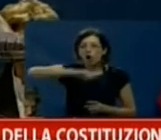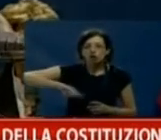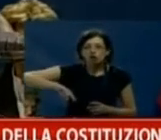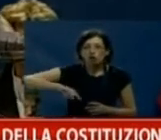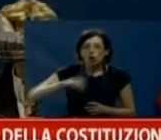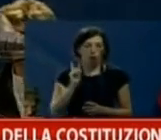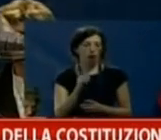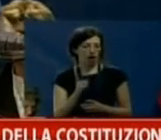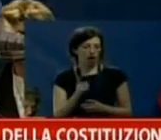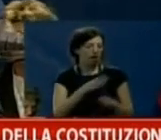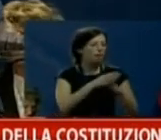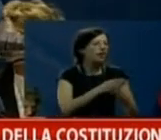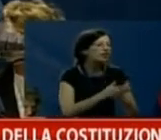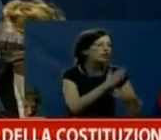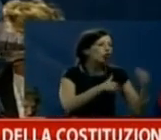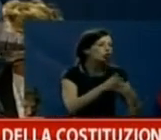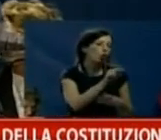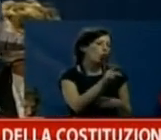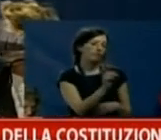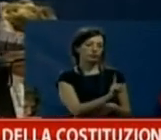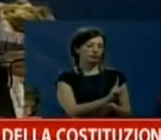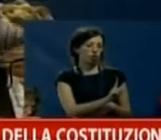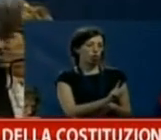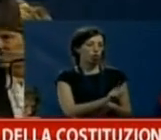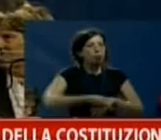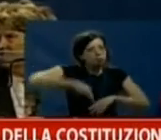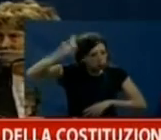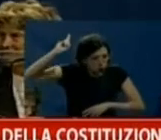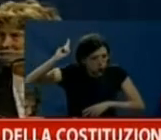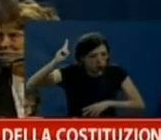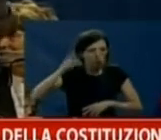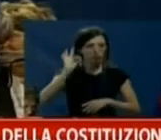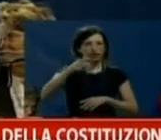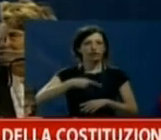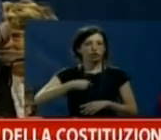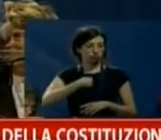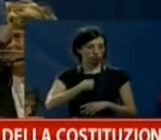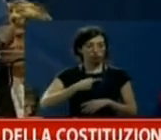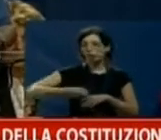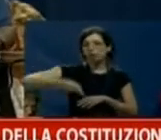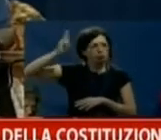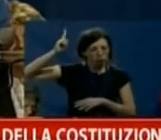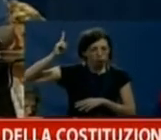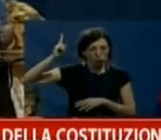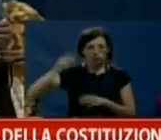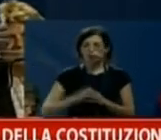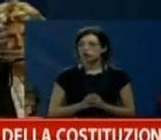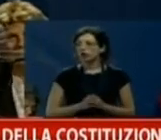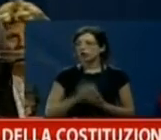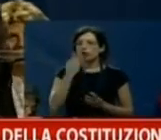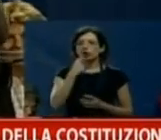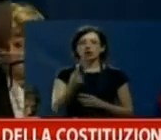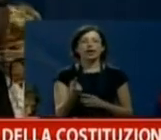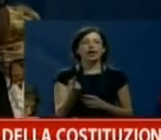È chiusa questa espressione, però io gli voglio dire, gli vorrei dire, prima di preoccuparti di qualche partitino che